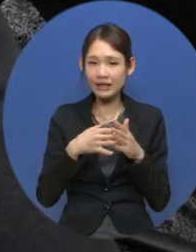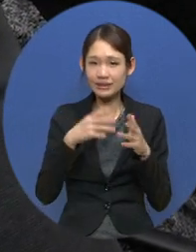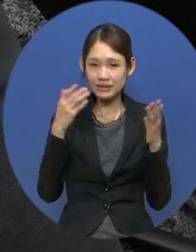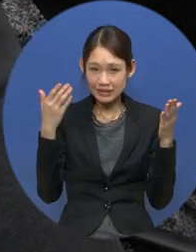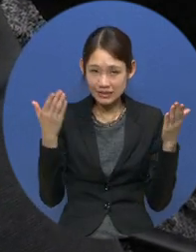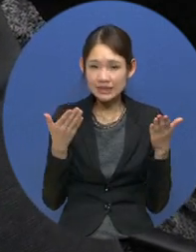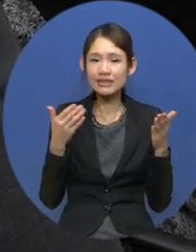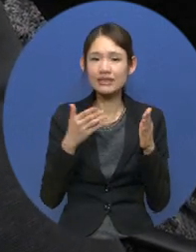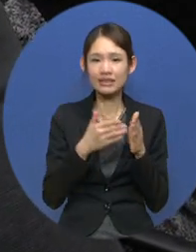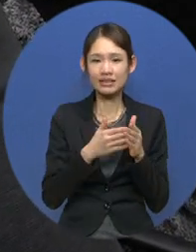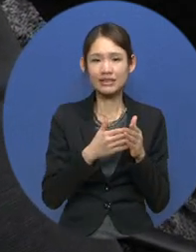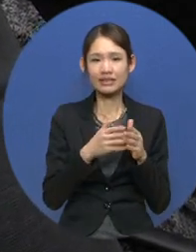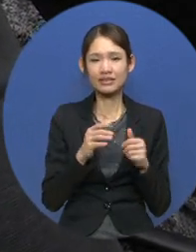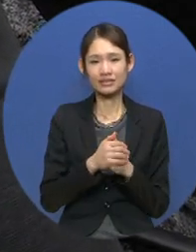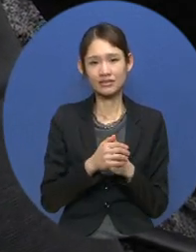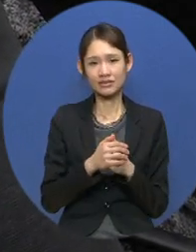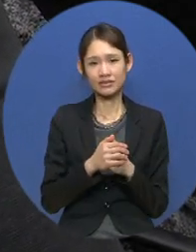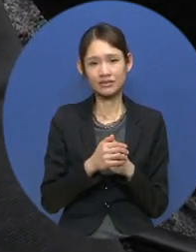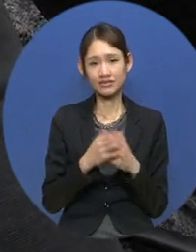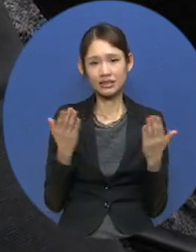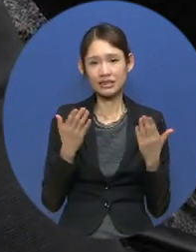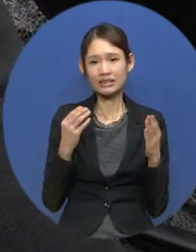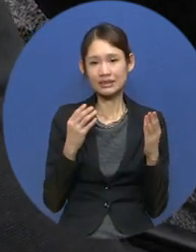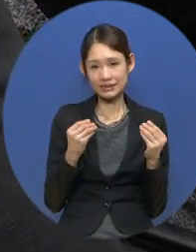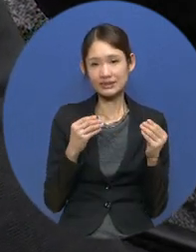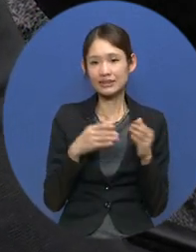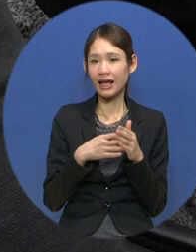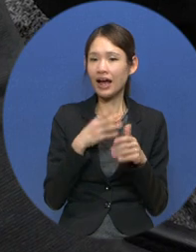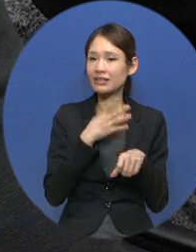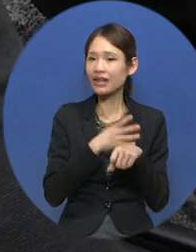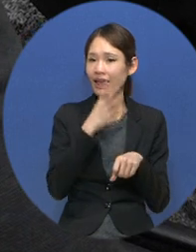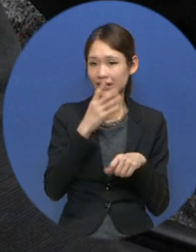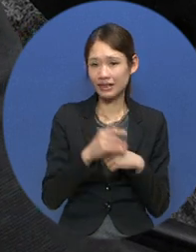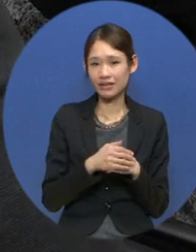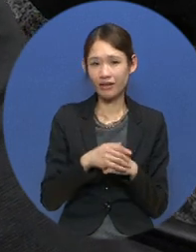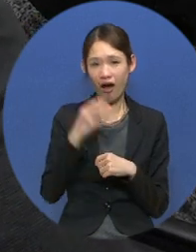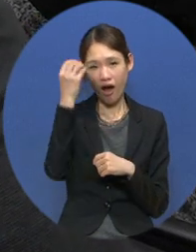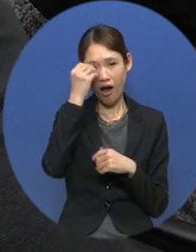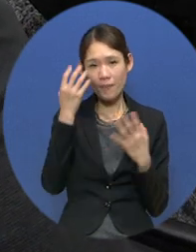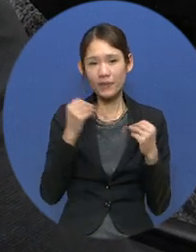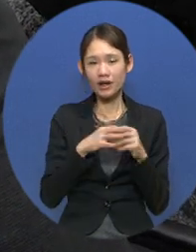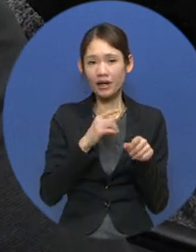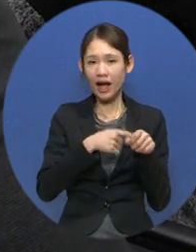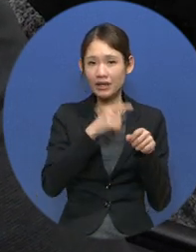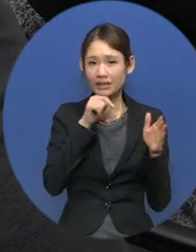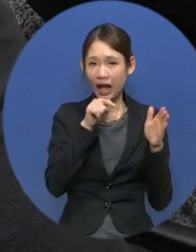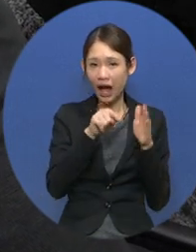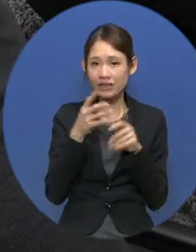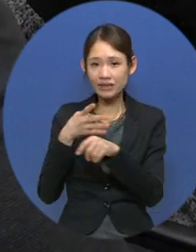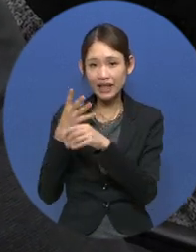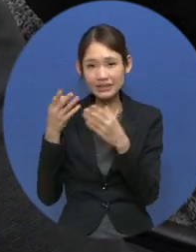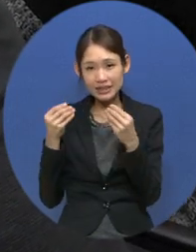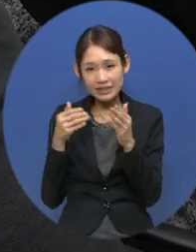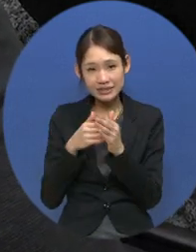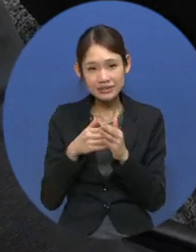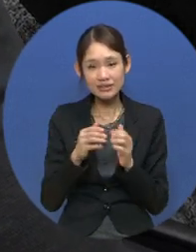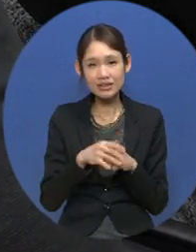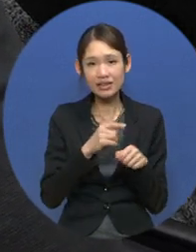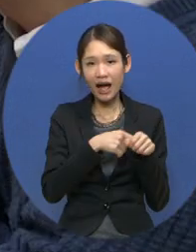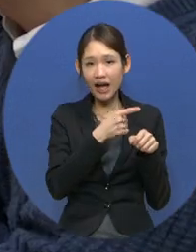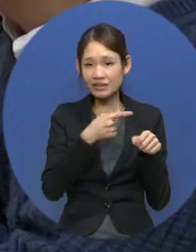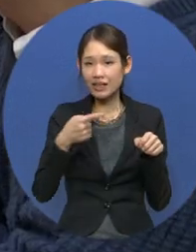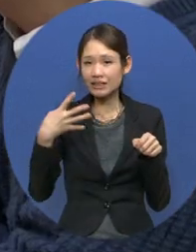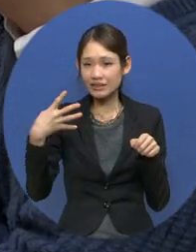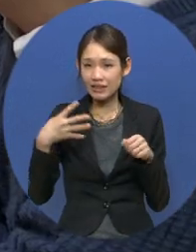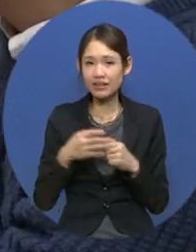4시 4시 4시 4시 퇴근. 아 엄청 많이 해야 돼. 1시에 출근해서 4시에 퇴근해? 1시부터 4시까지? 네.